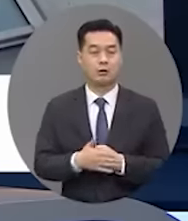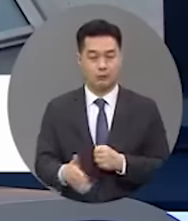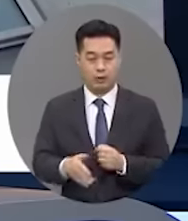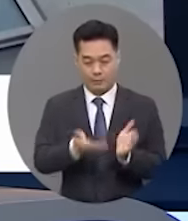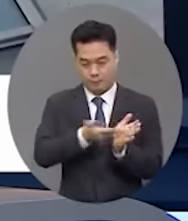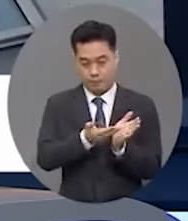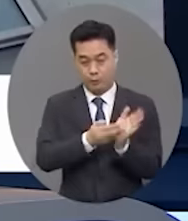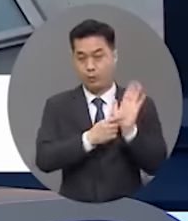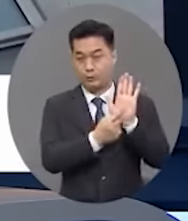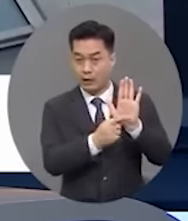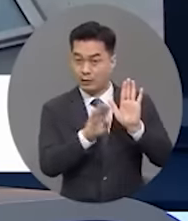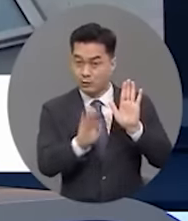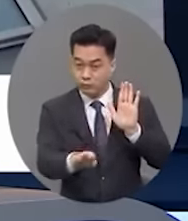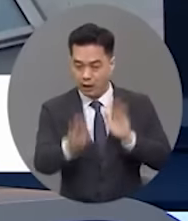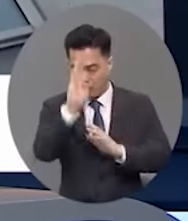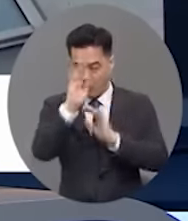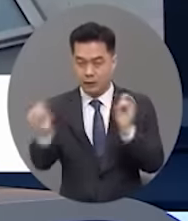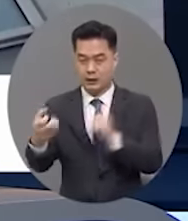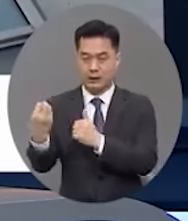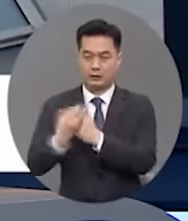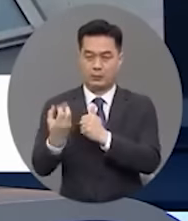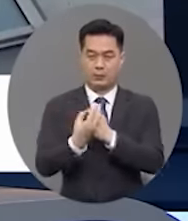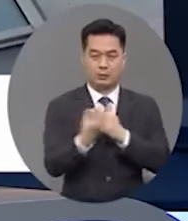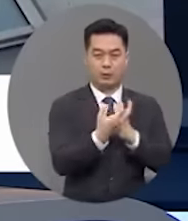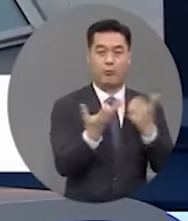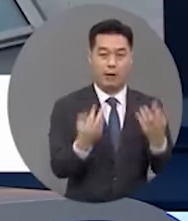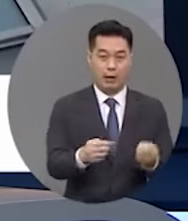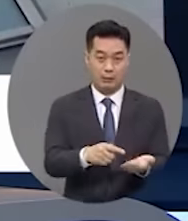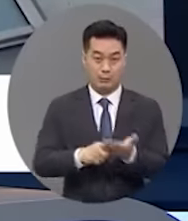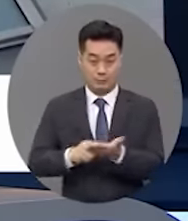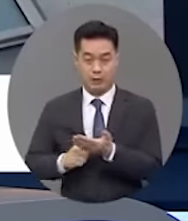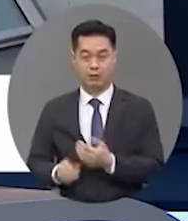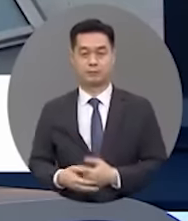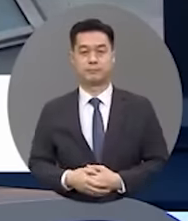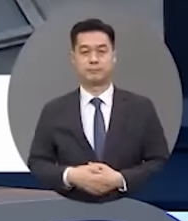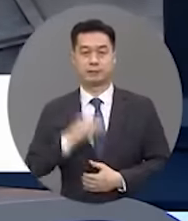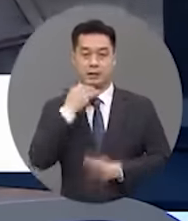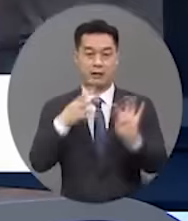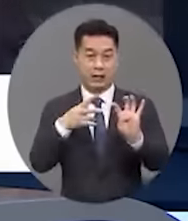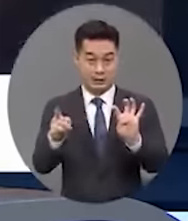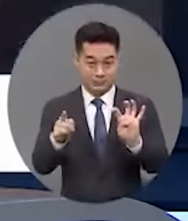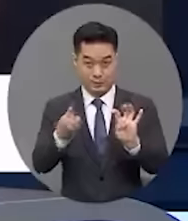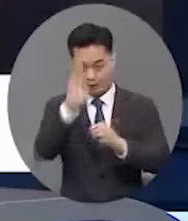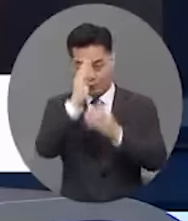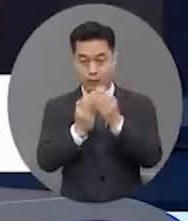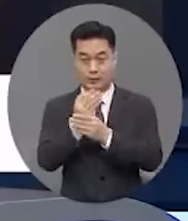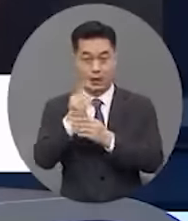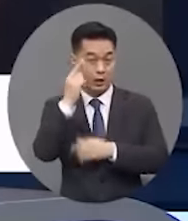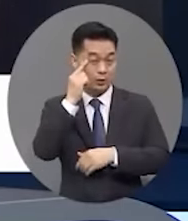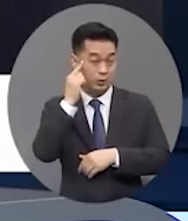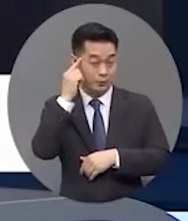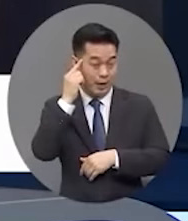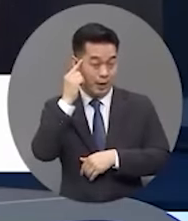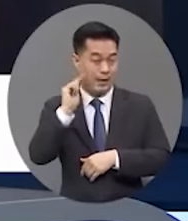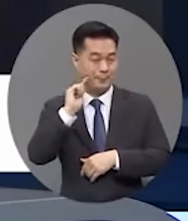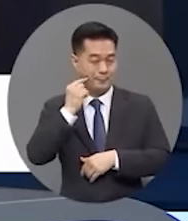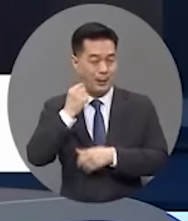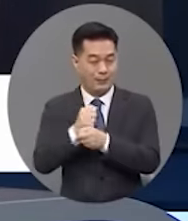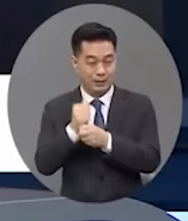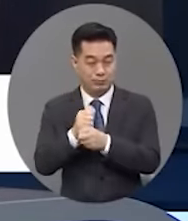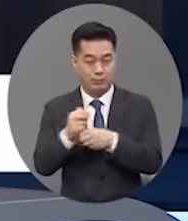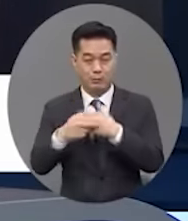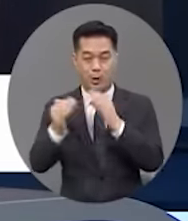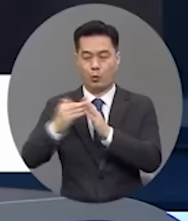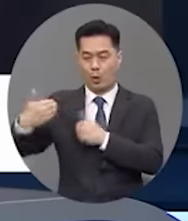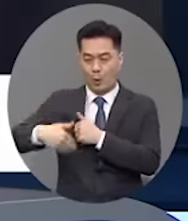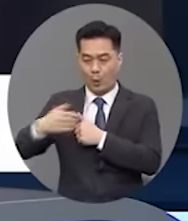보도가 나간 이후에 환자들의 제보가 잇따르고 있습니다. 한 40대 환자는 눈매 수술을 받으러 갔다가 병원의